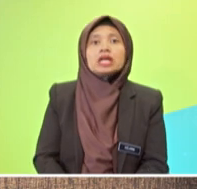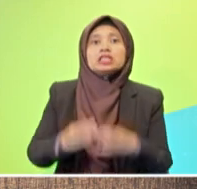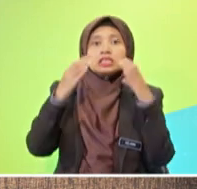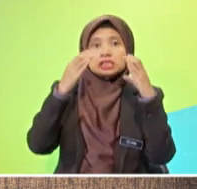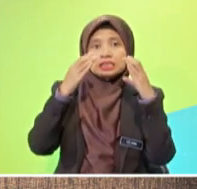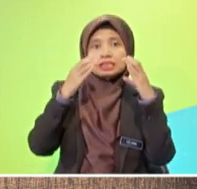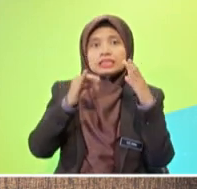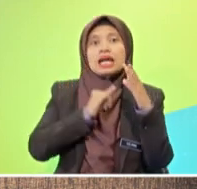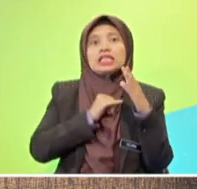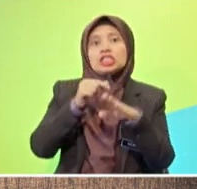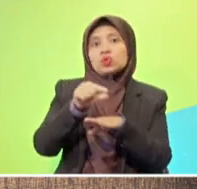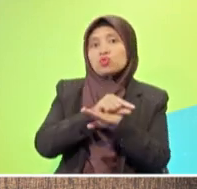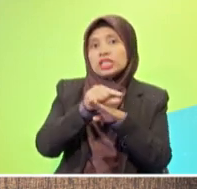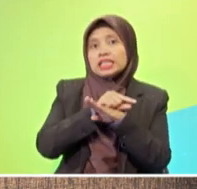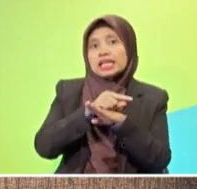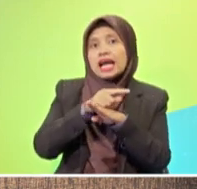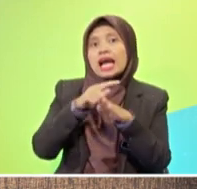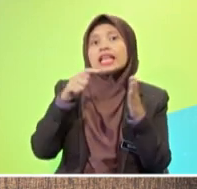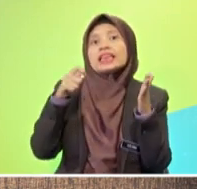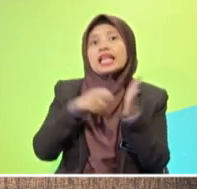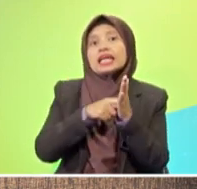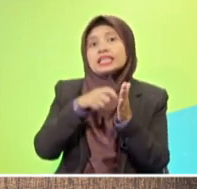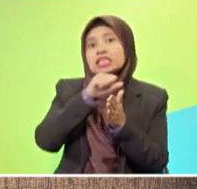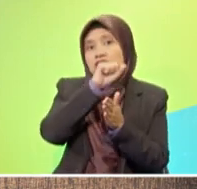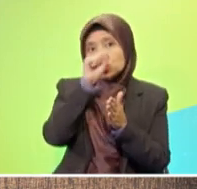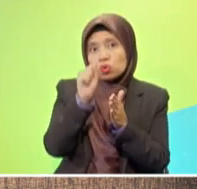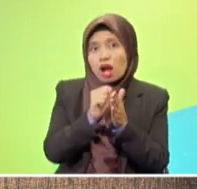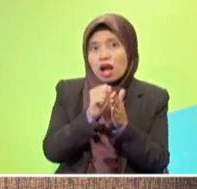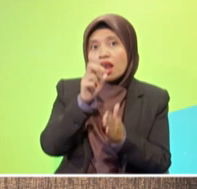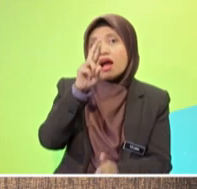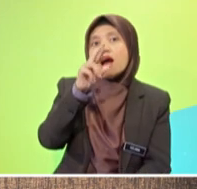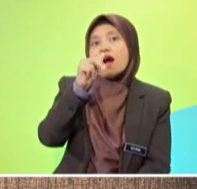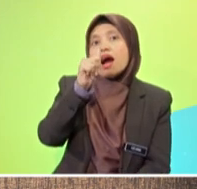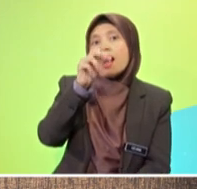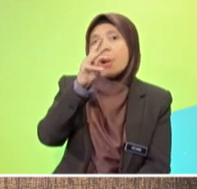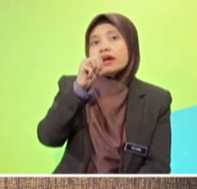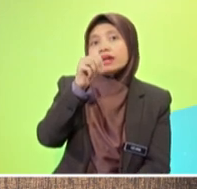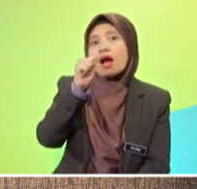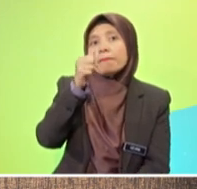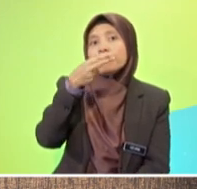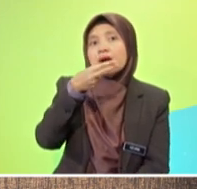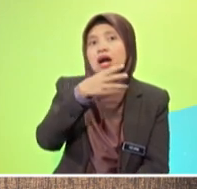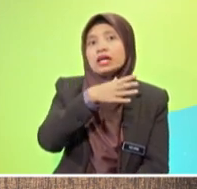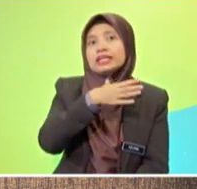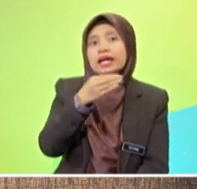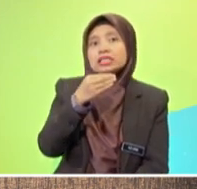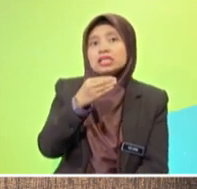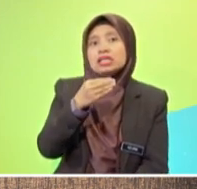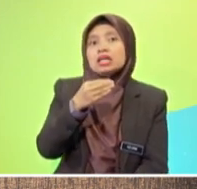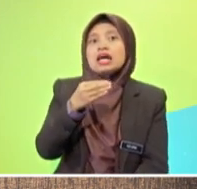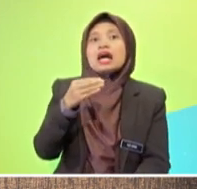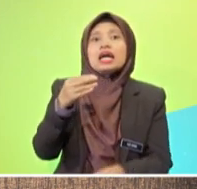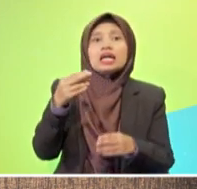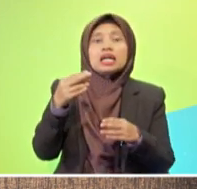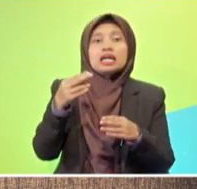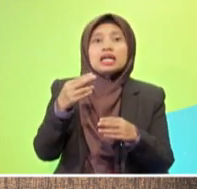saya menggunakan tanda soal pada perkataan ramah dan bagaikan hilang hendak menekan tikus pada hemat saya kedua